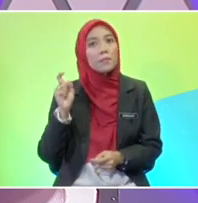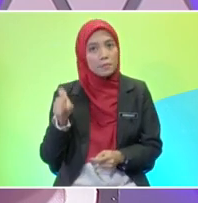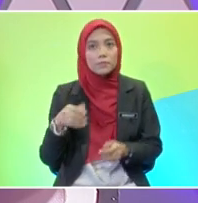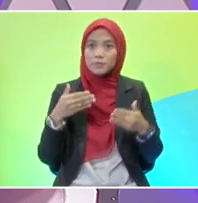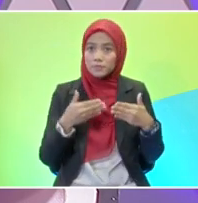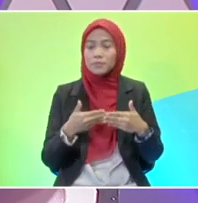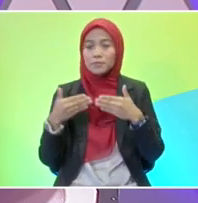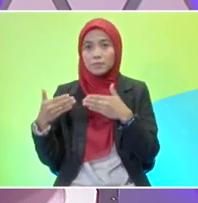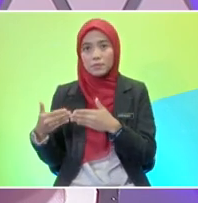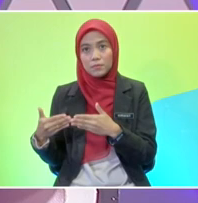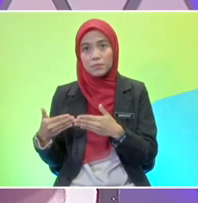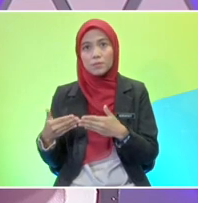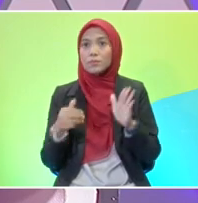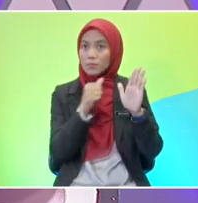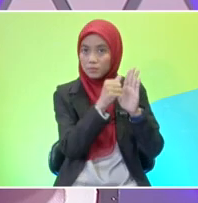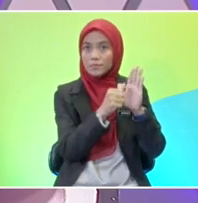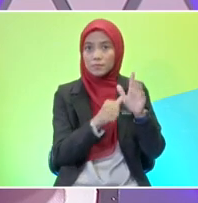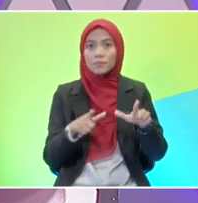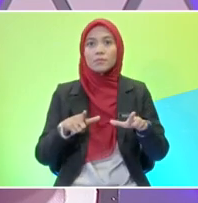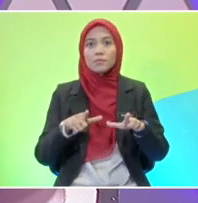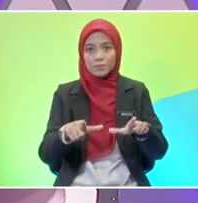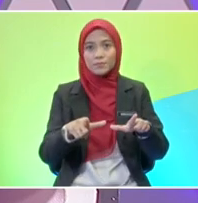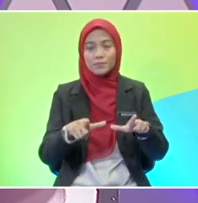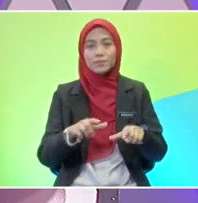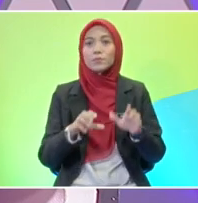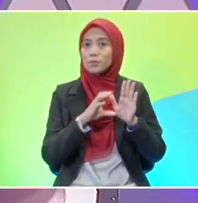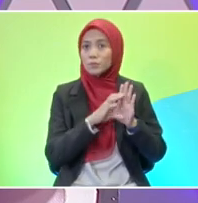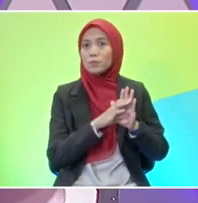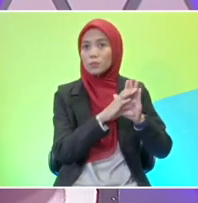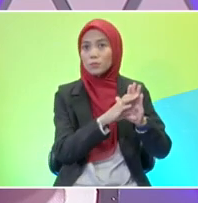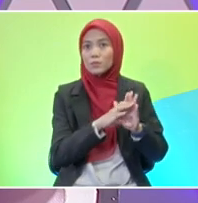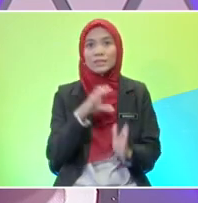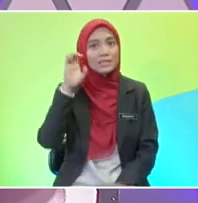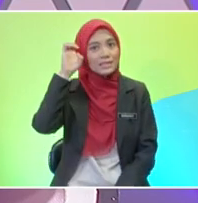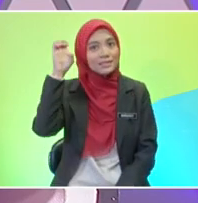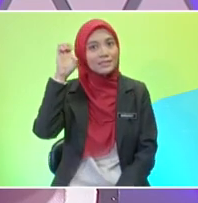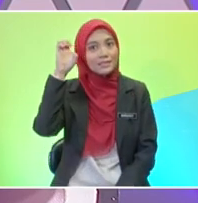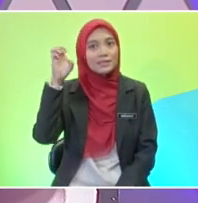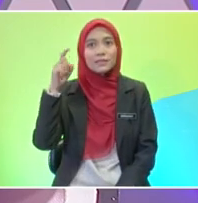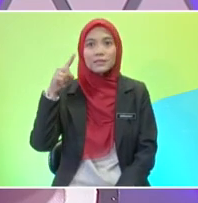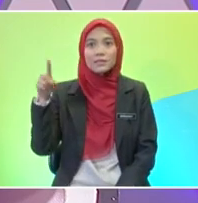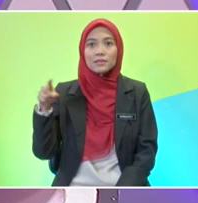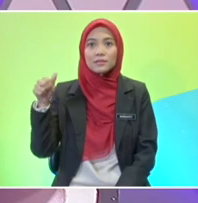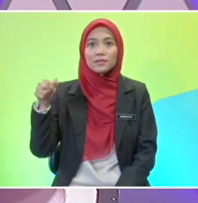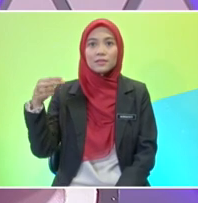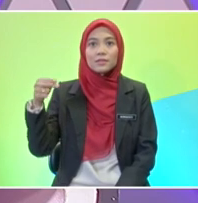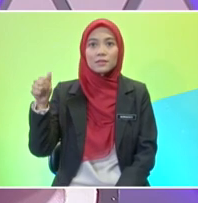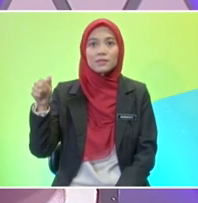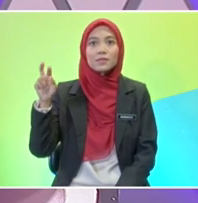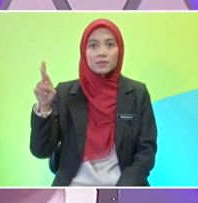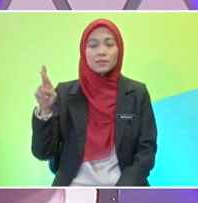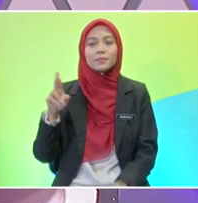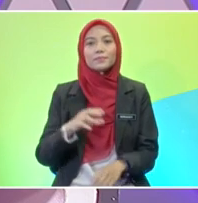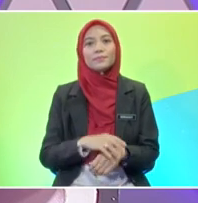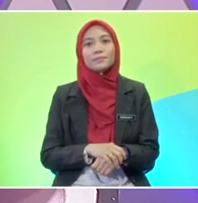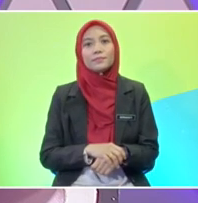kemahiran yang diberikan oleh Iwan mustafawan Sutri contohnya Encik zarir bin Haji Abdullah yang masih aktif dan kalau